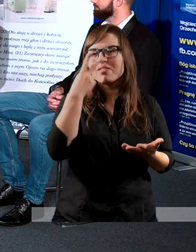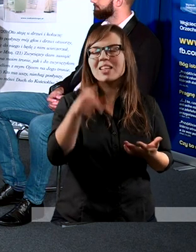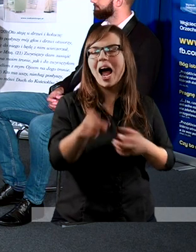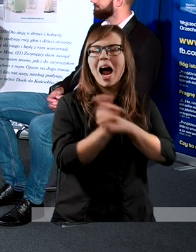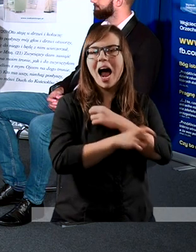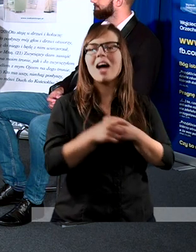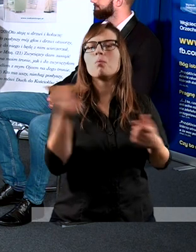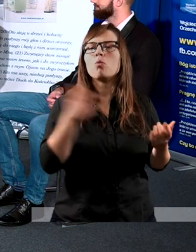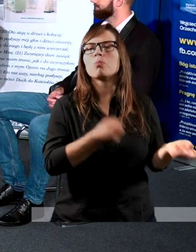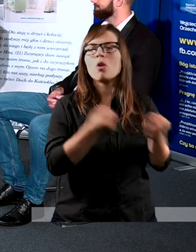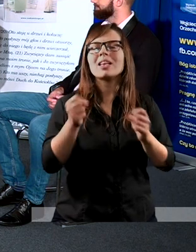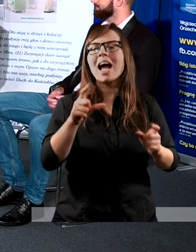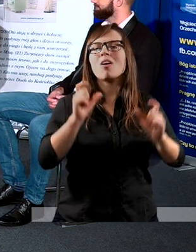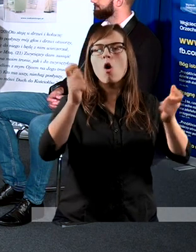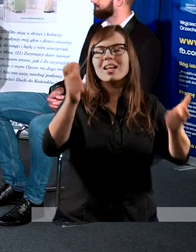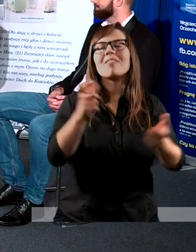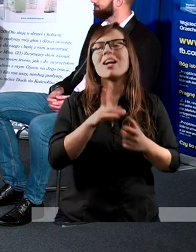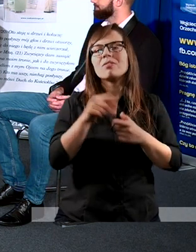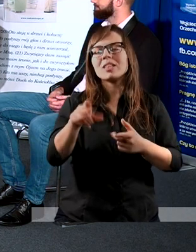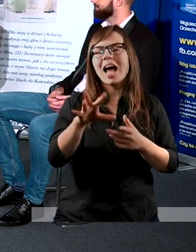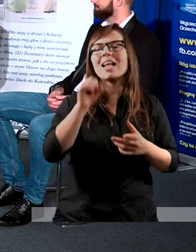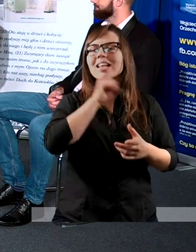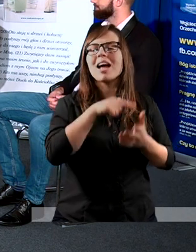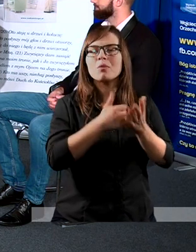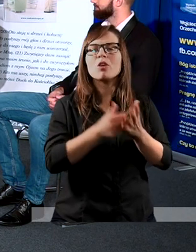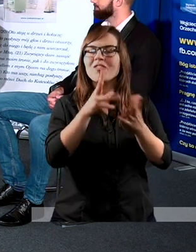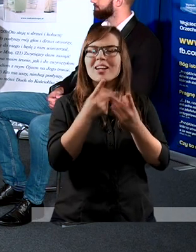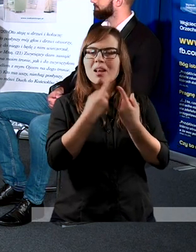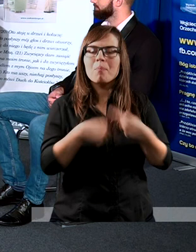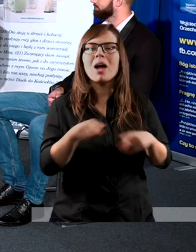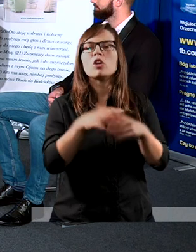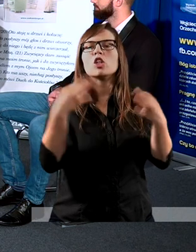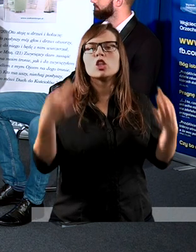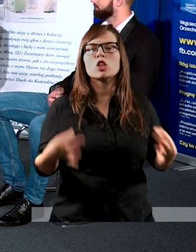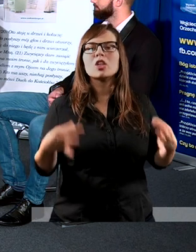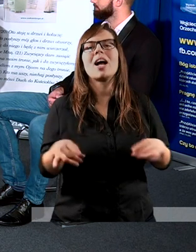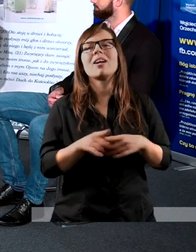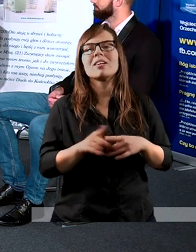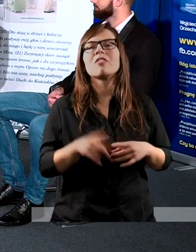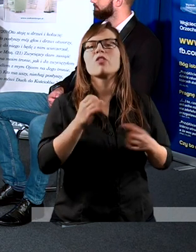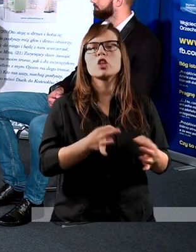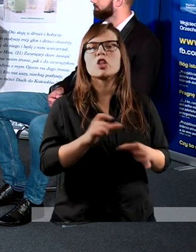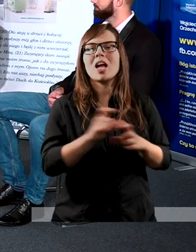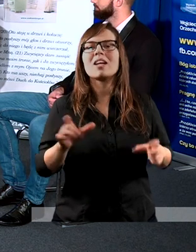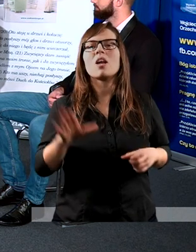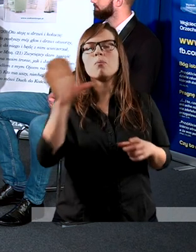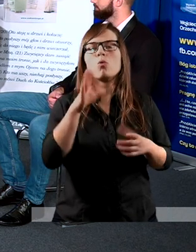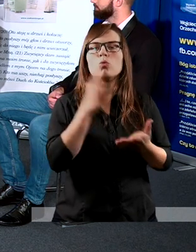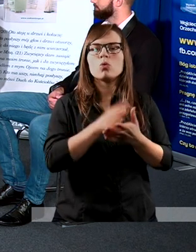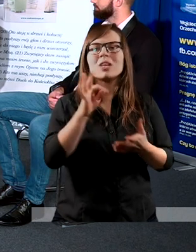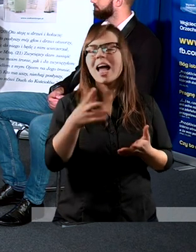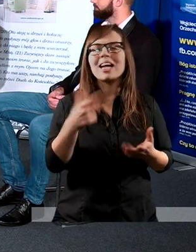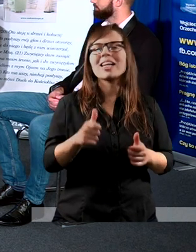ewidentna kara. I takich sytuacji było w Starym Testamencie dużo. Dzisiaj, w dzisiejszych czasach Bóg już tak